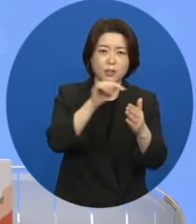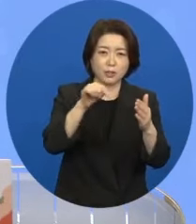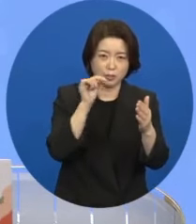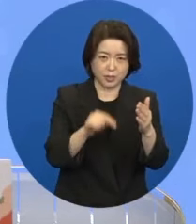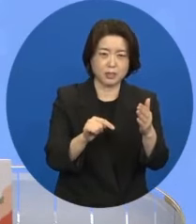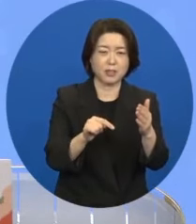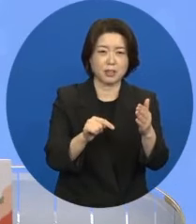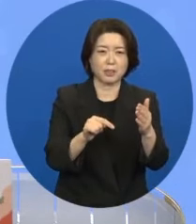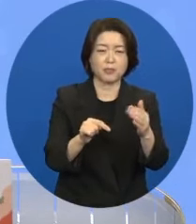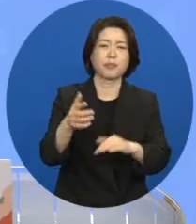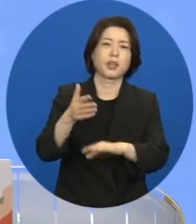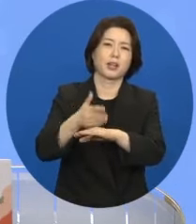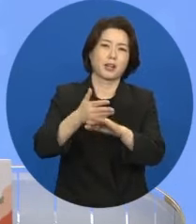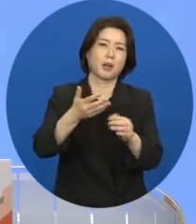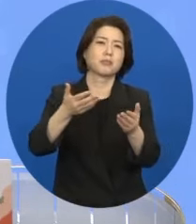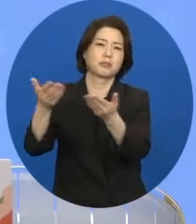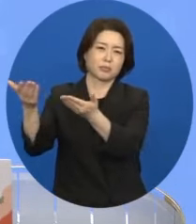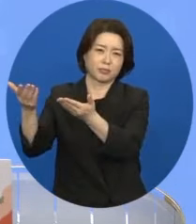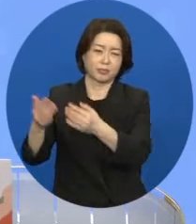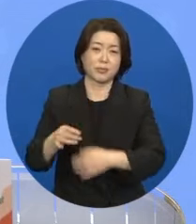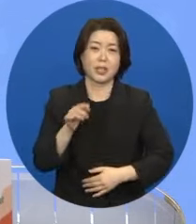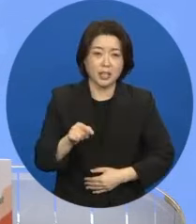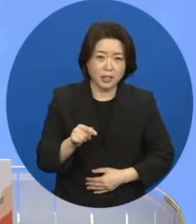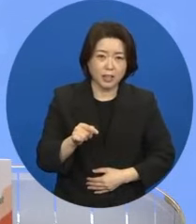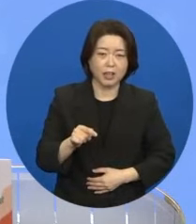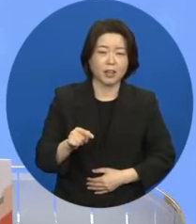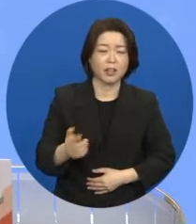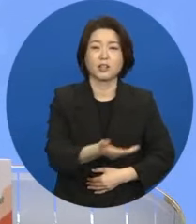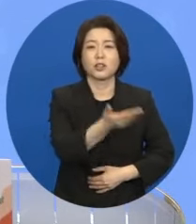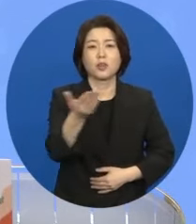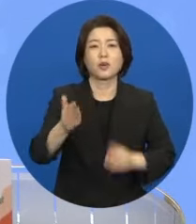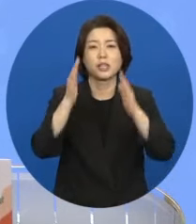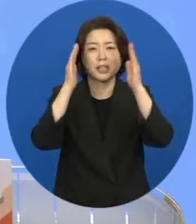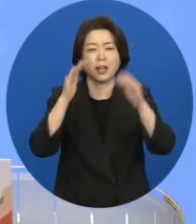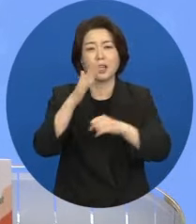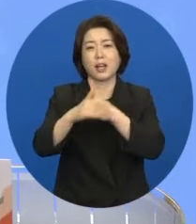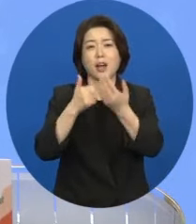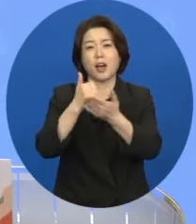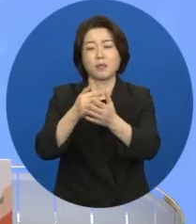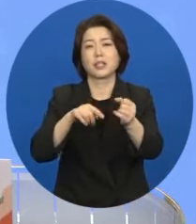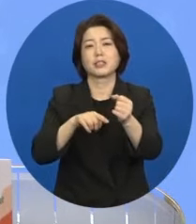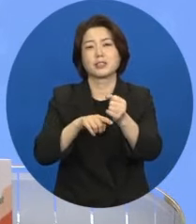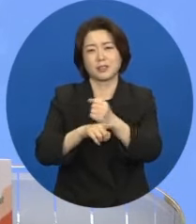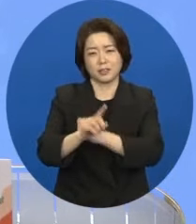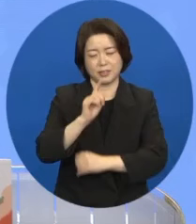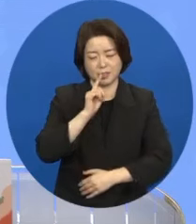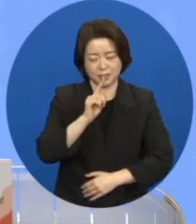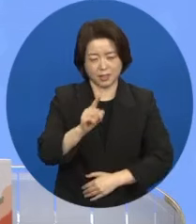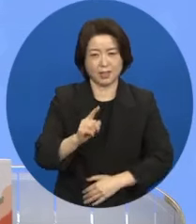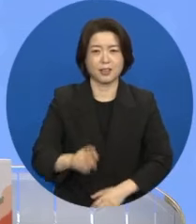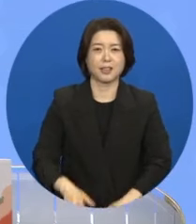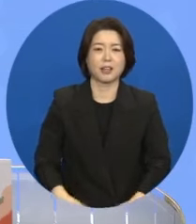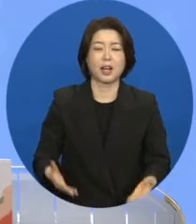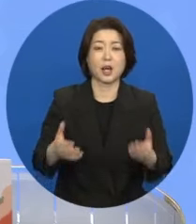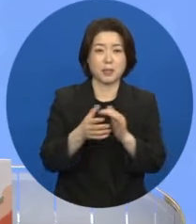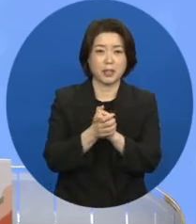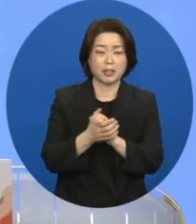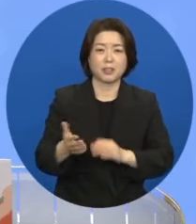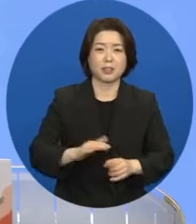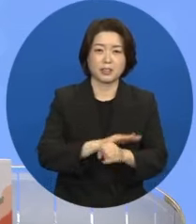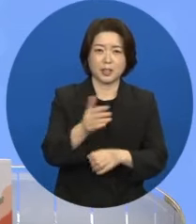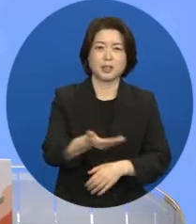속에서 감사하라 이것이 너희를 향한 하나님의 뜻이니라 사랑하는